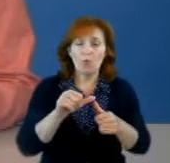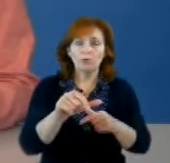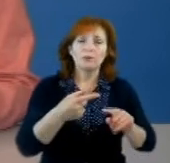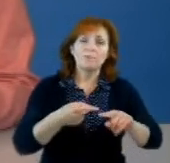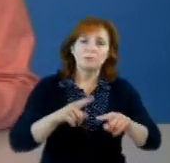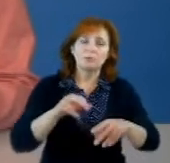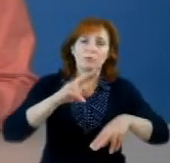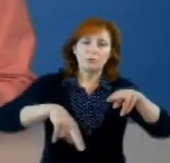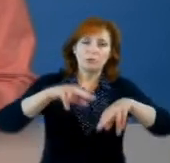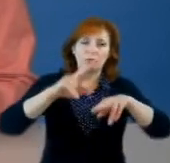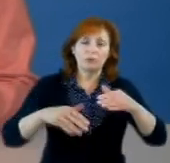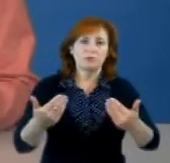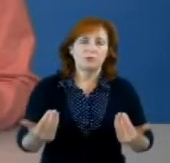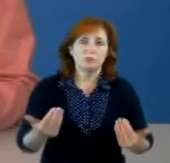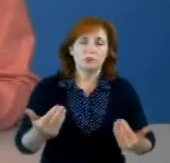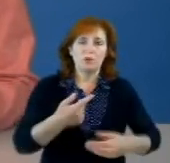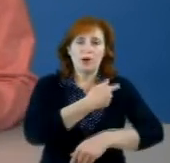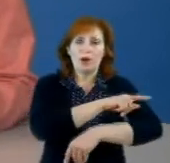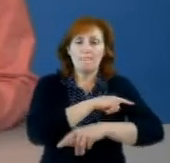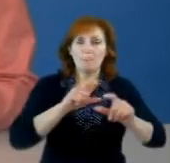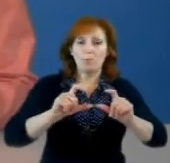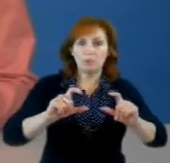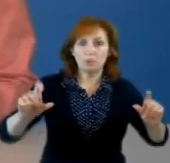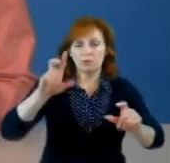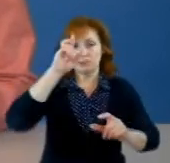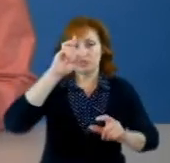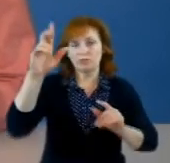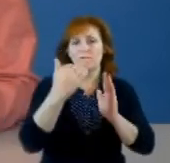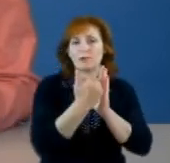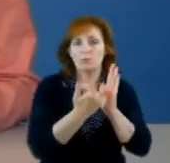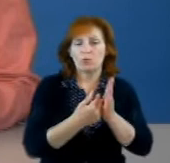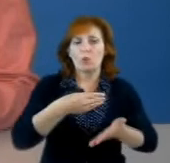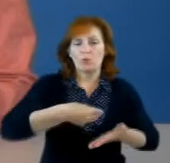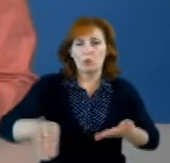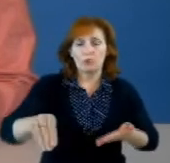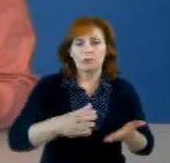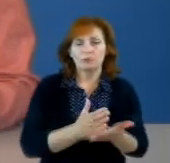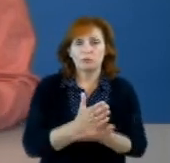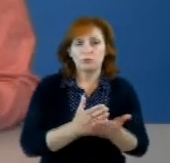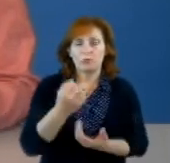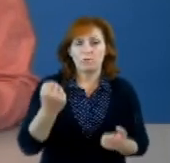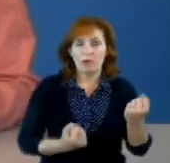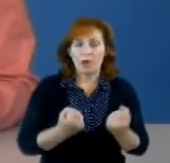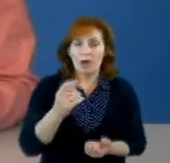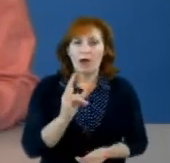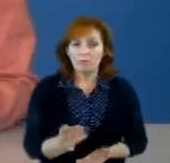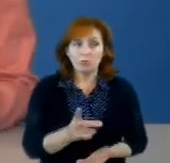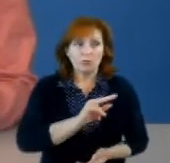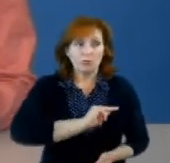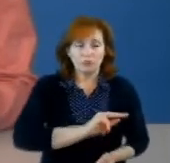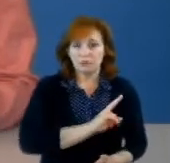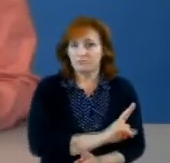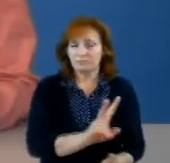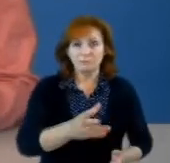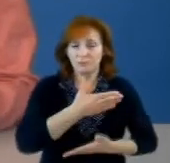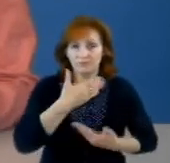нову сучасну амбулаторію і за державною програмою куплене службове авто. Однак працювати там нікому. Що робить місцева влада,